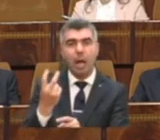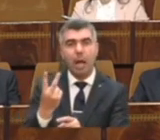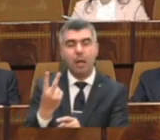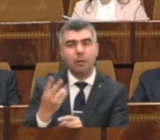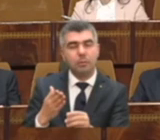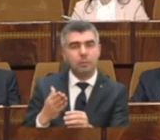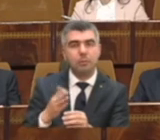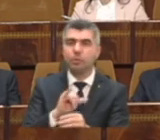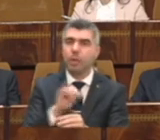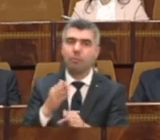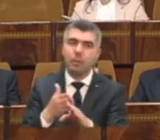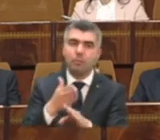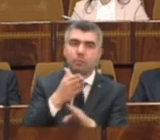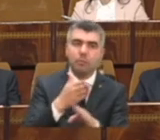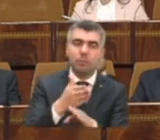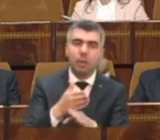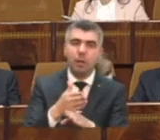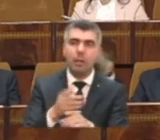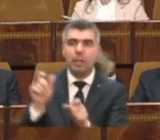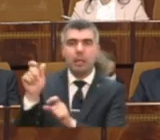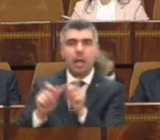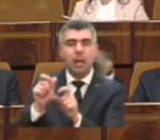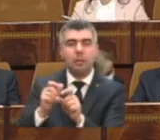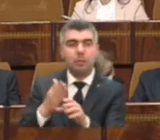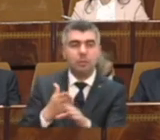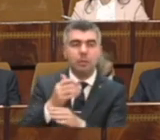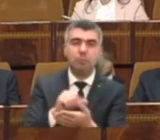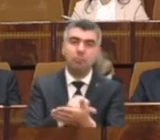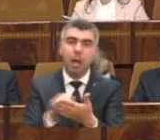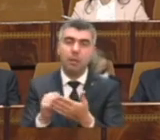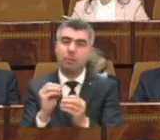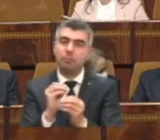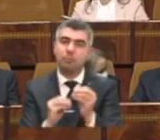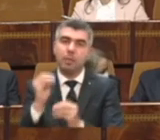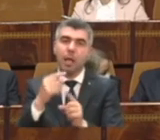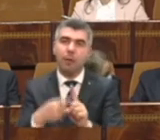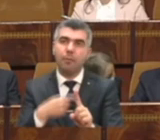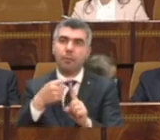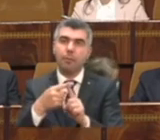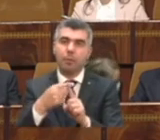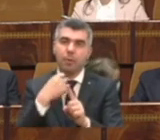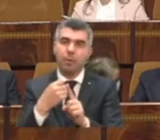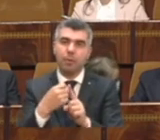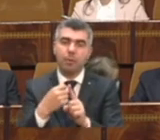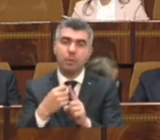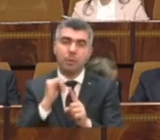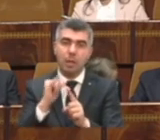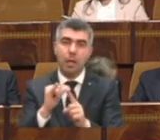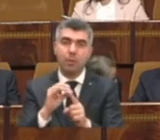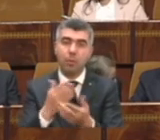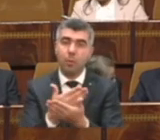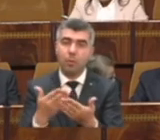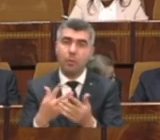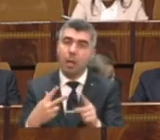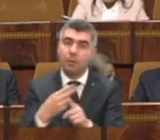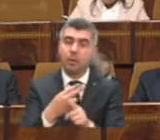بخطره، وكيمشي المواطن كيخلص داكشي زيزافي، ومن بعد تيقول ليه وراه عندك 20,000 من بعد سنه سنتين، ومن بعد كيجي يقطع